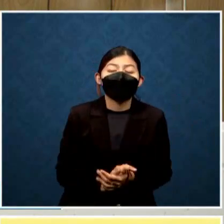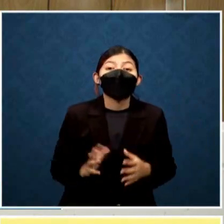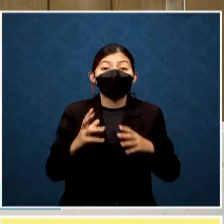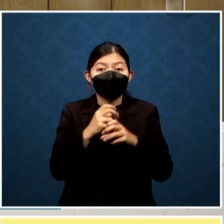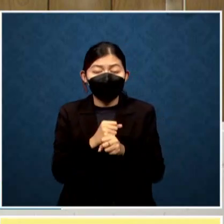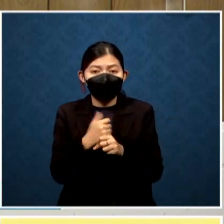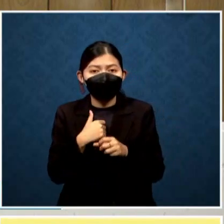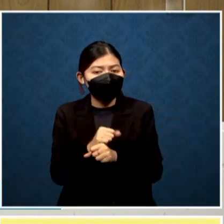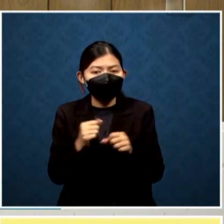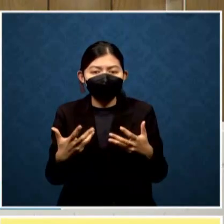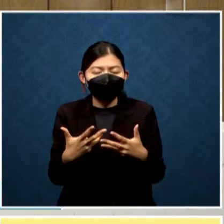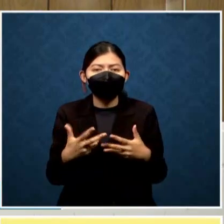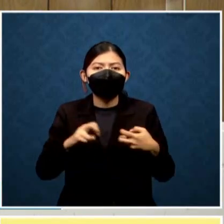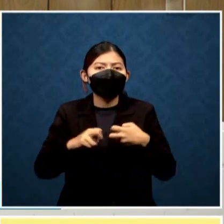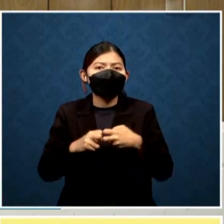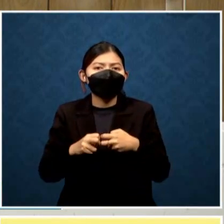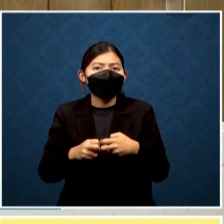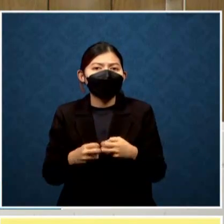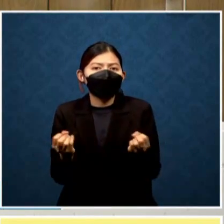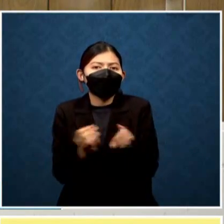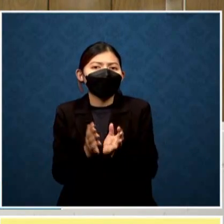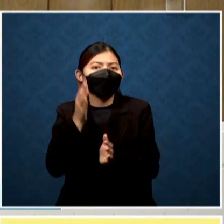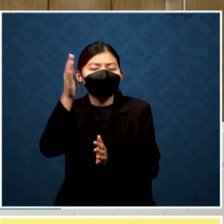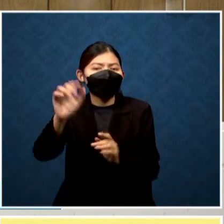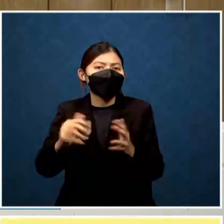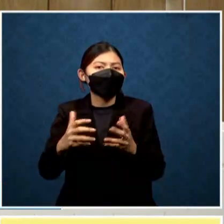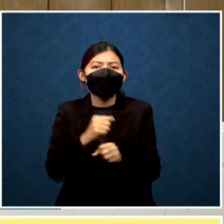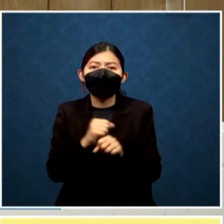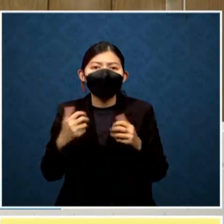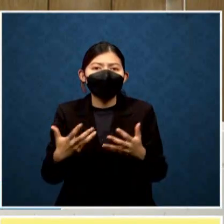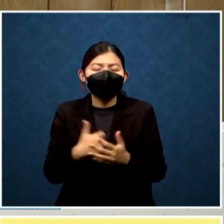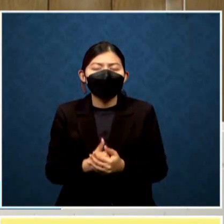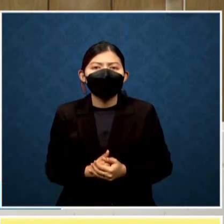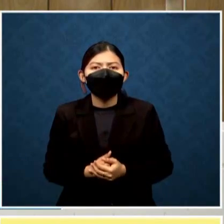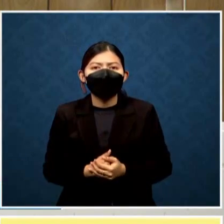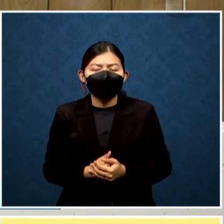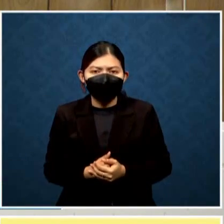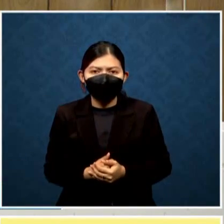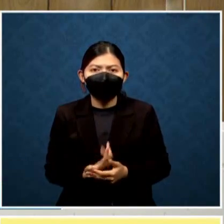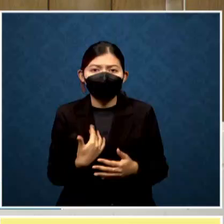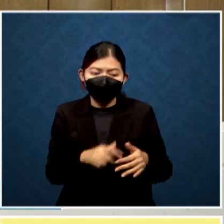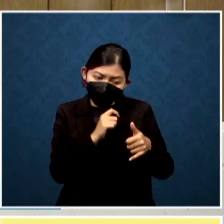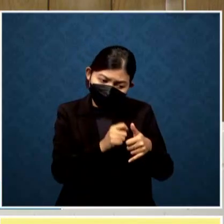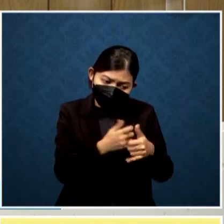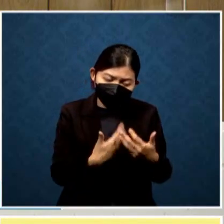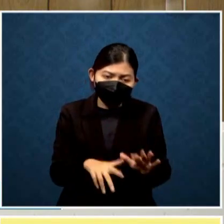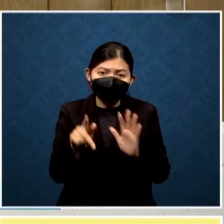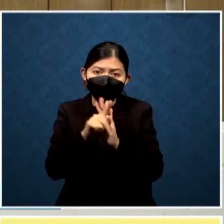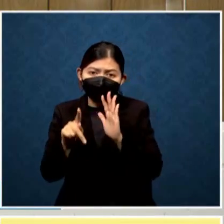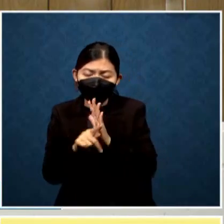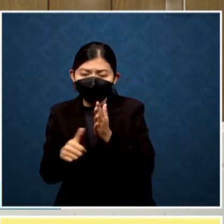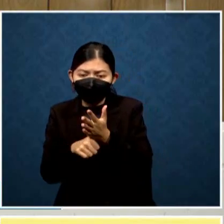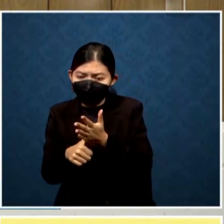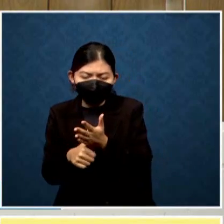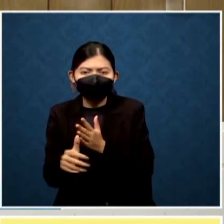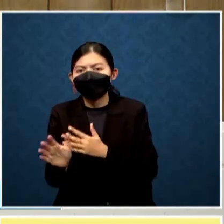ามไม่ให้เกิดเหตุการณ์ในอนาคตก็เหลืออย่างเดียวที่เราต้องทำนอกเหนือจากการจะไปแก้กฎหมายอีกนะครับก็คือต้องล